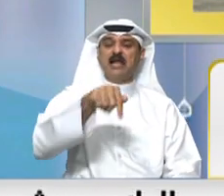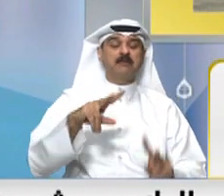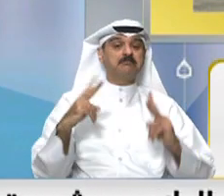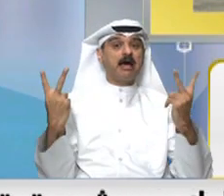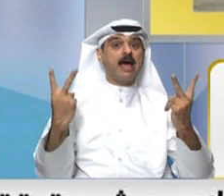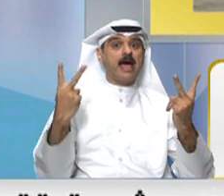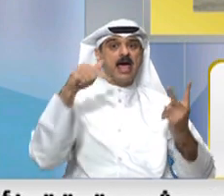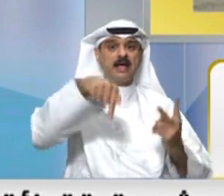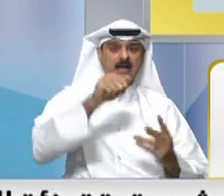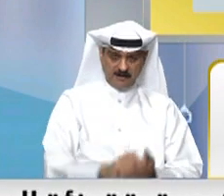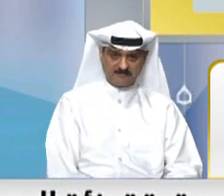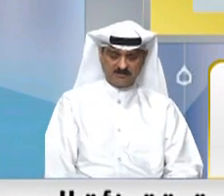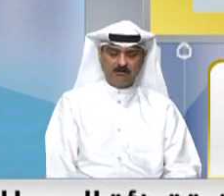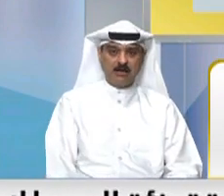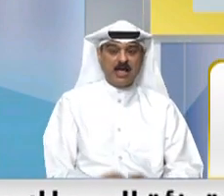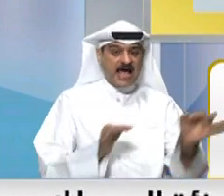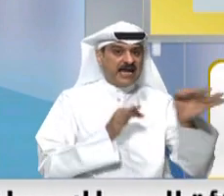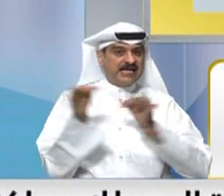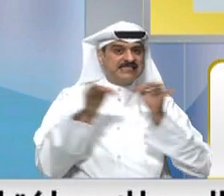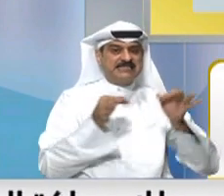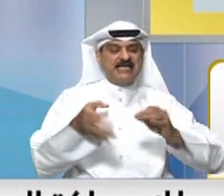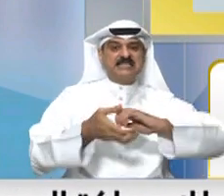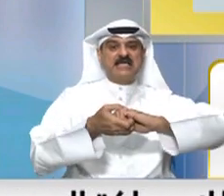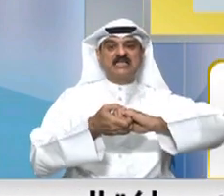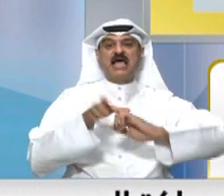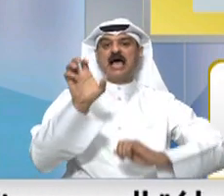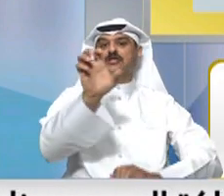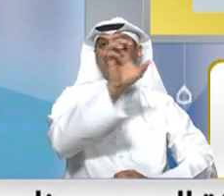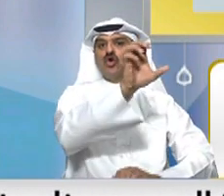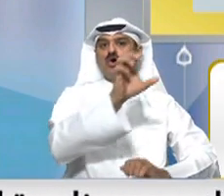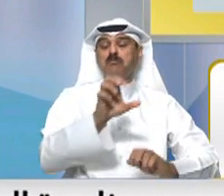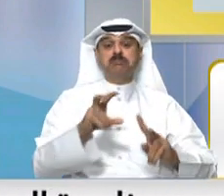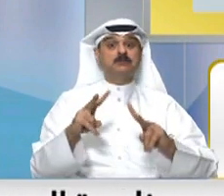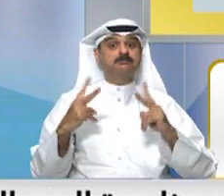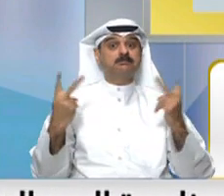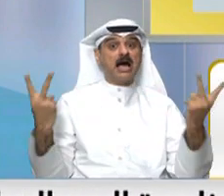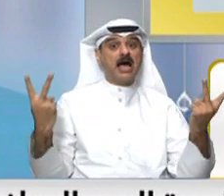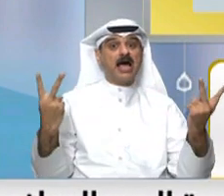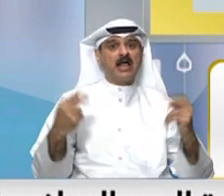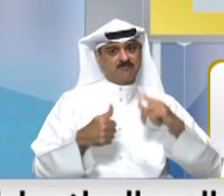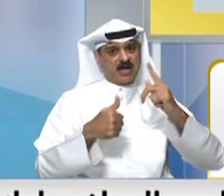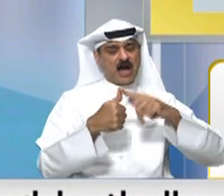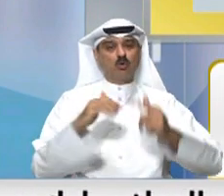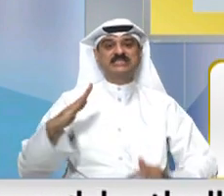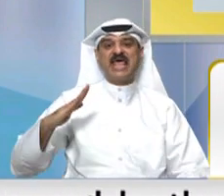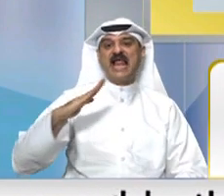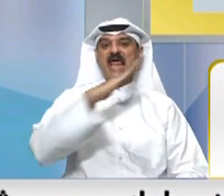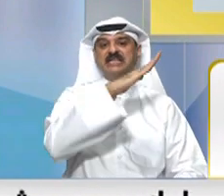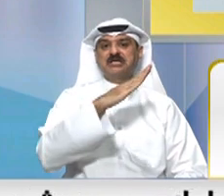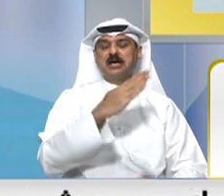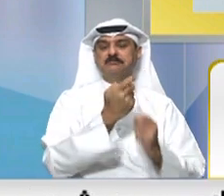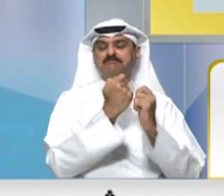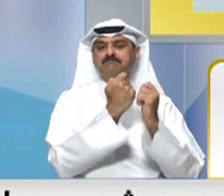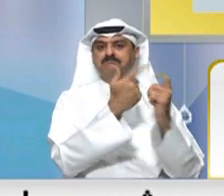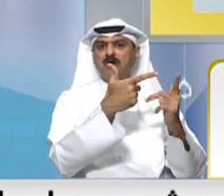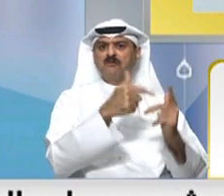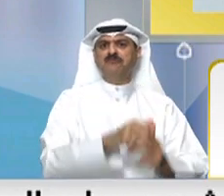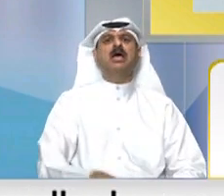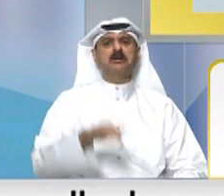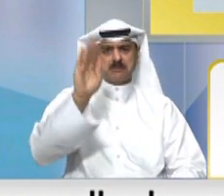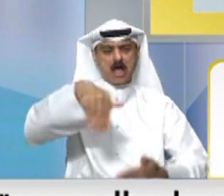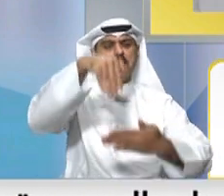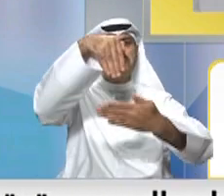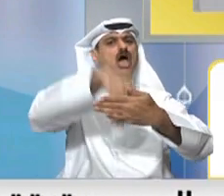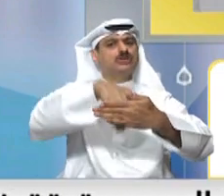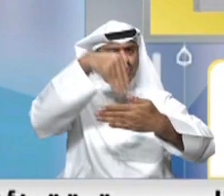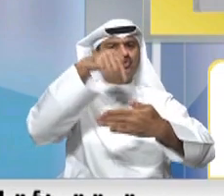وخطر تغيير سياسات الاتحاد الأوروبي حتى فيما يتعلق في قوانين الهجرة على سبيل المثال، هؤلاء سيصوتون بنسبة كبيرة للغاية،